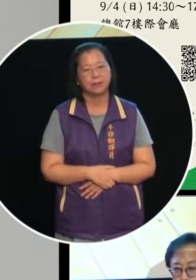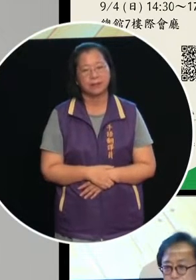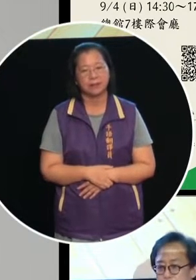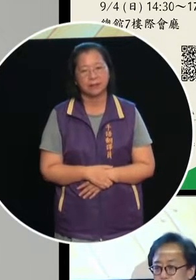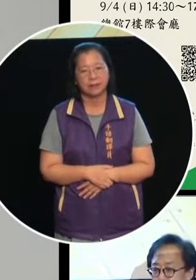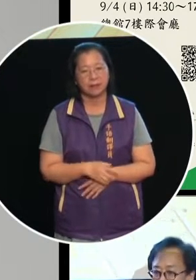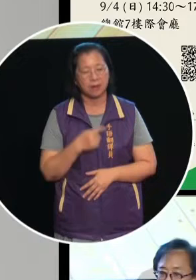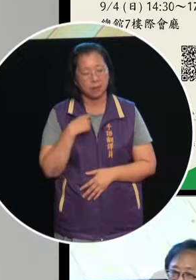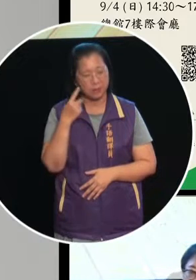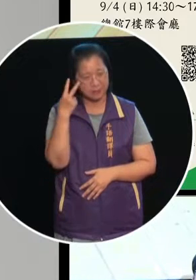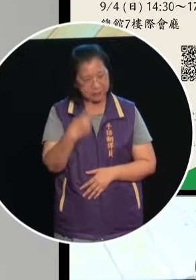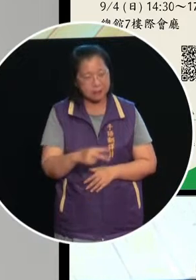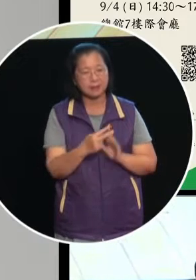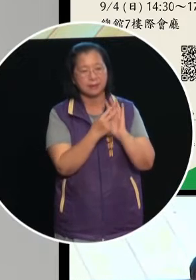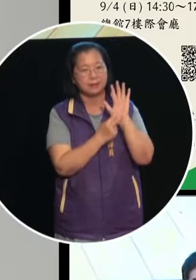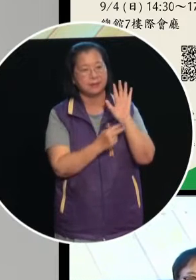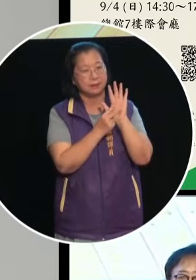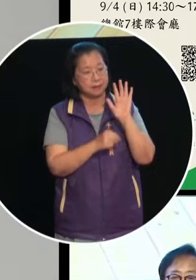我还是要强调一下，